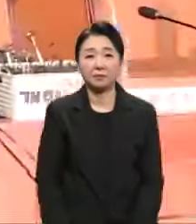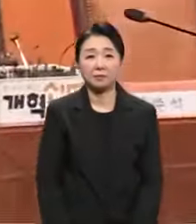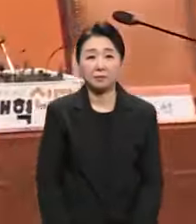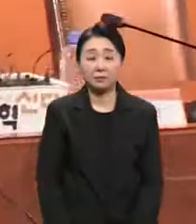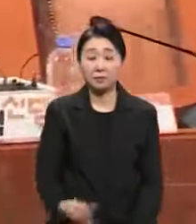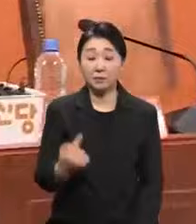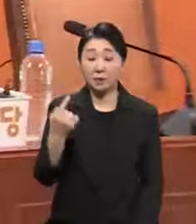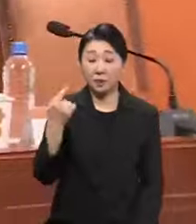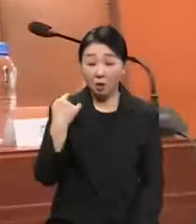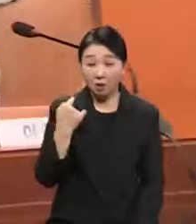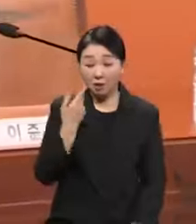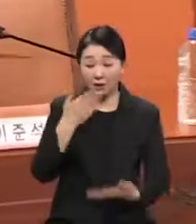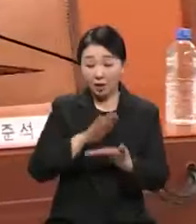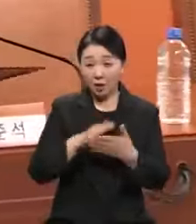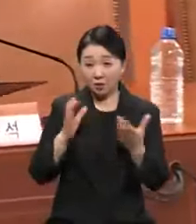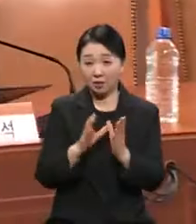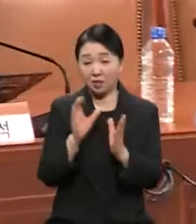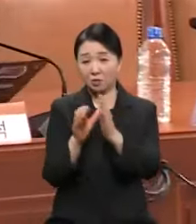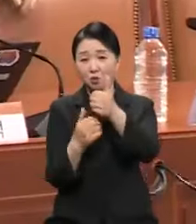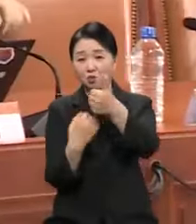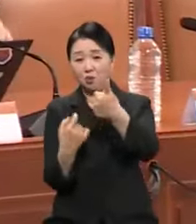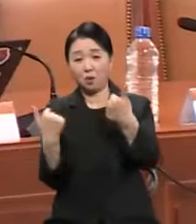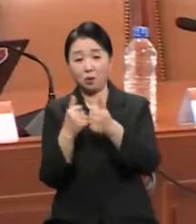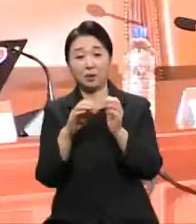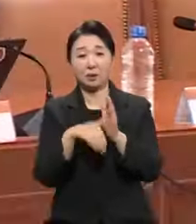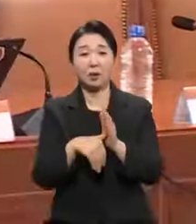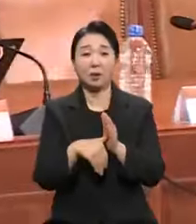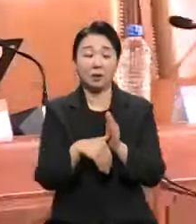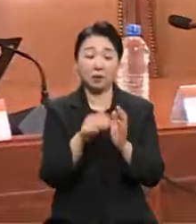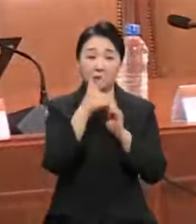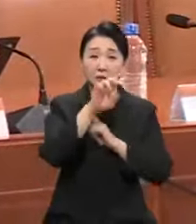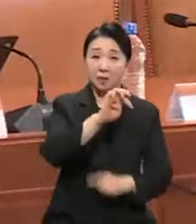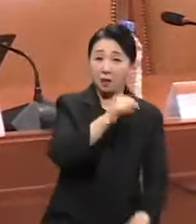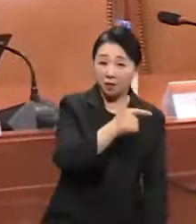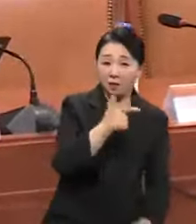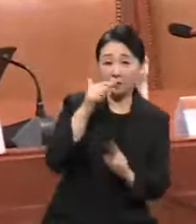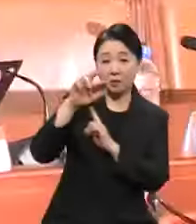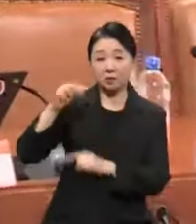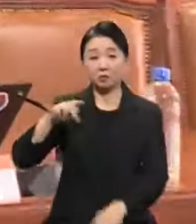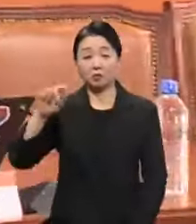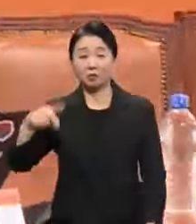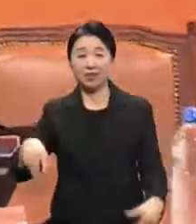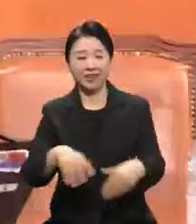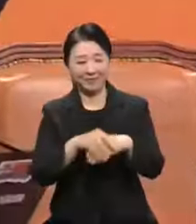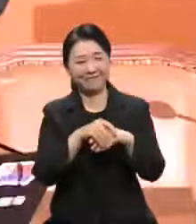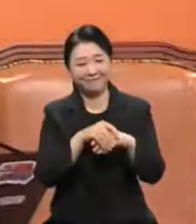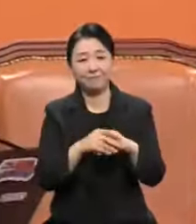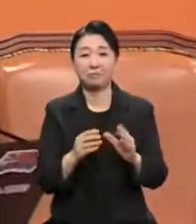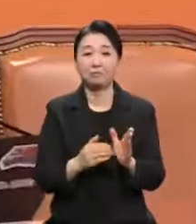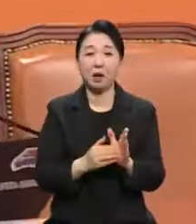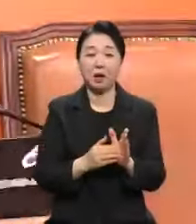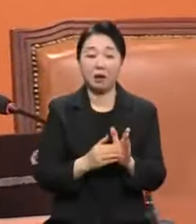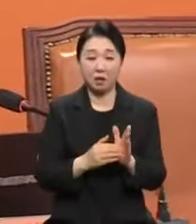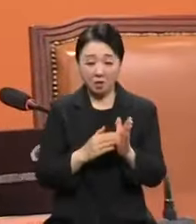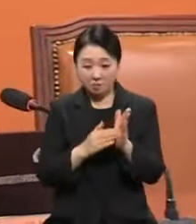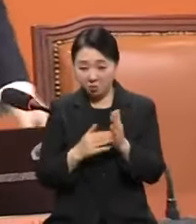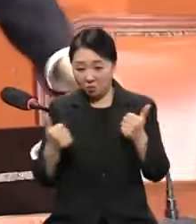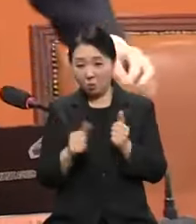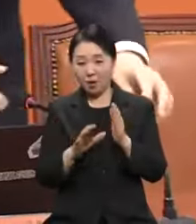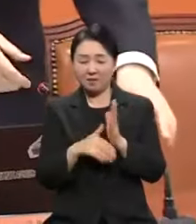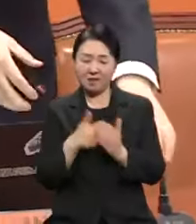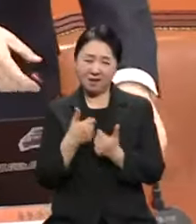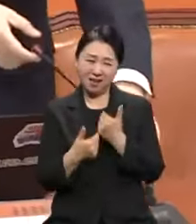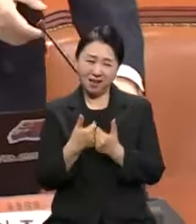어제 열린 개혁신당 최고위원회 회의. 이낙연, 이준석 대표는 악수로 인사했지만 비공개 회의에서